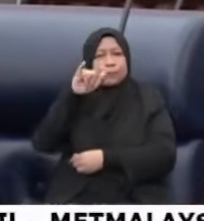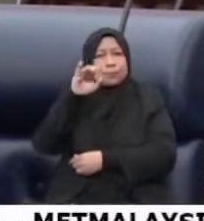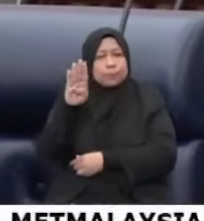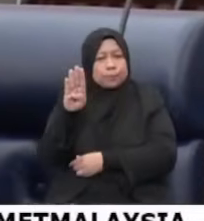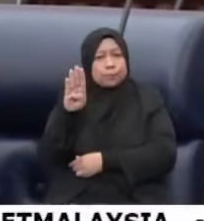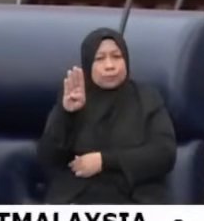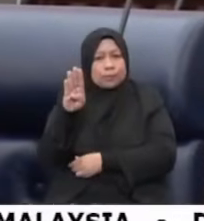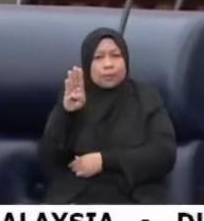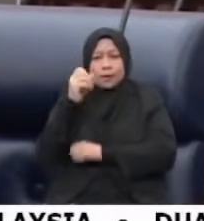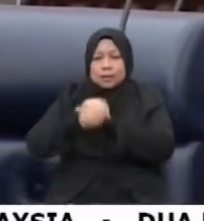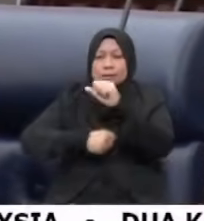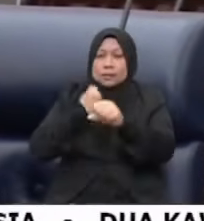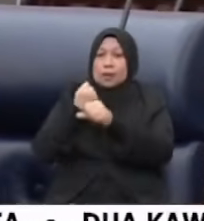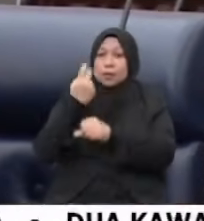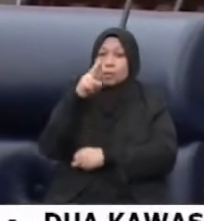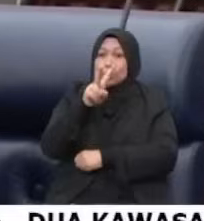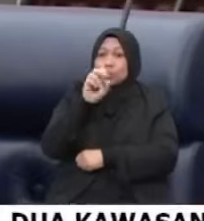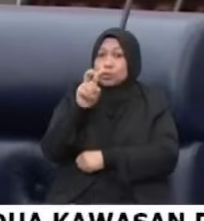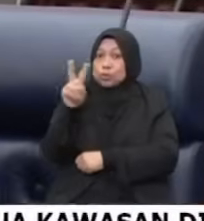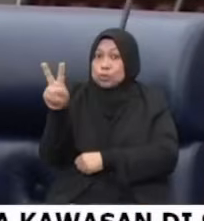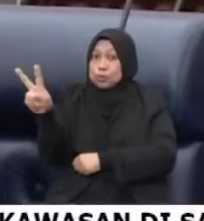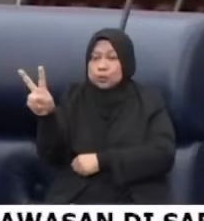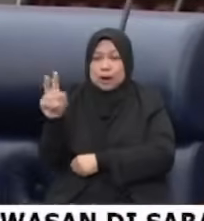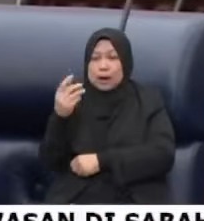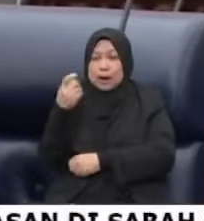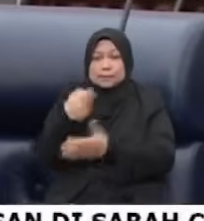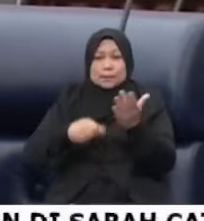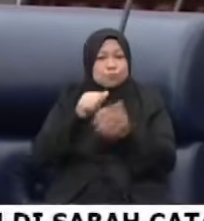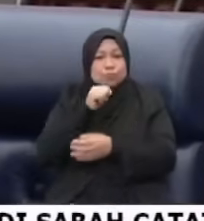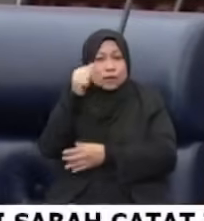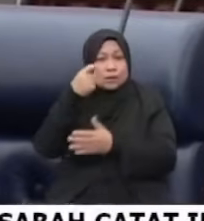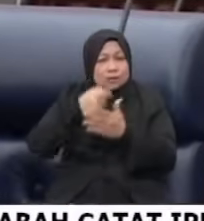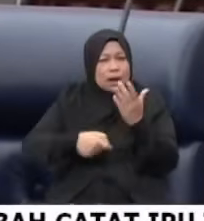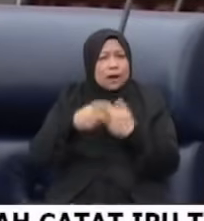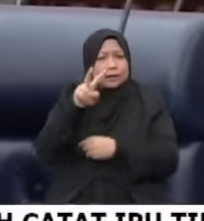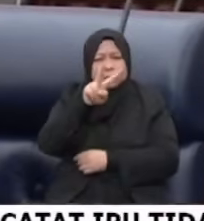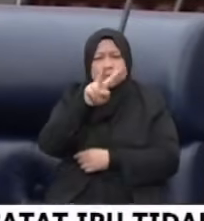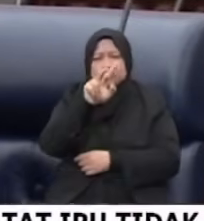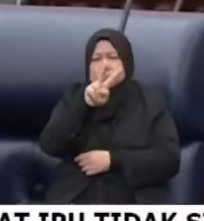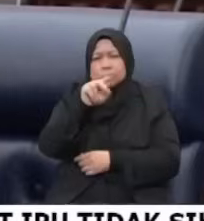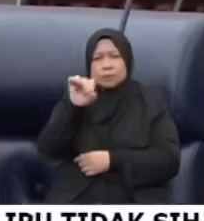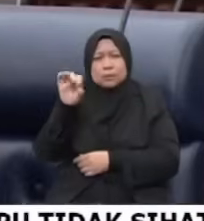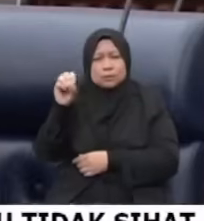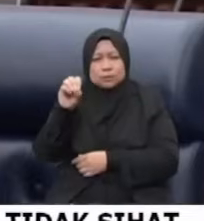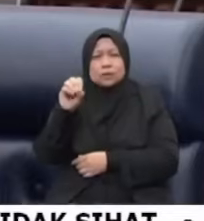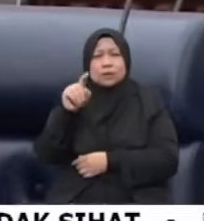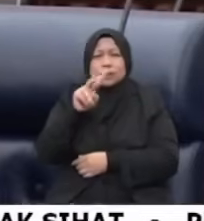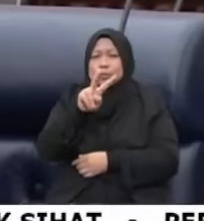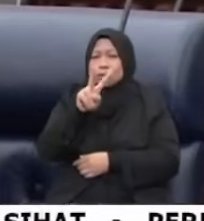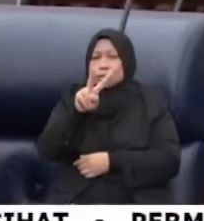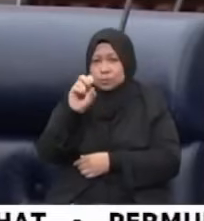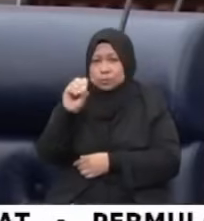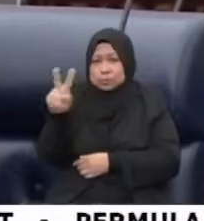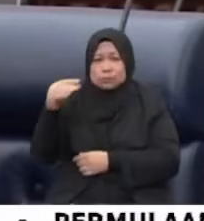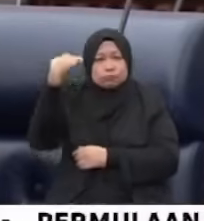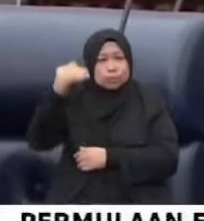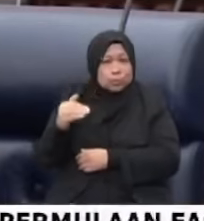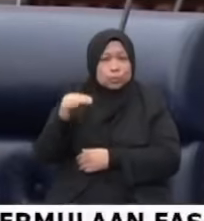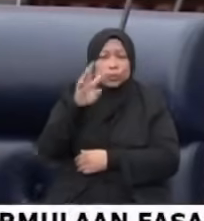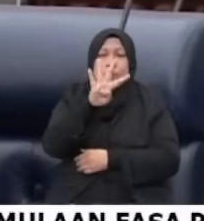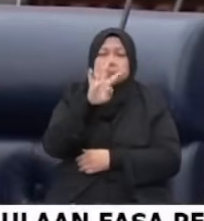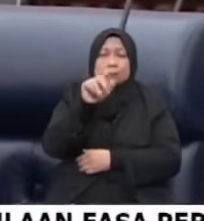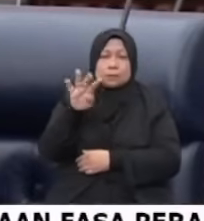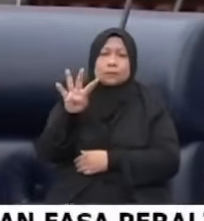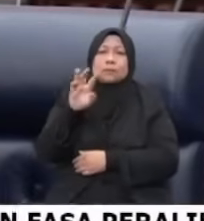menteri Tahun 2022 hasil bukan Cukai kita 29.08% 2023 turun